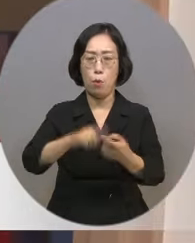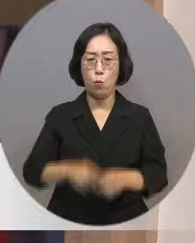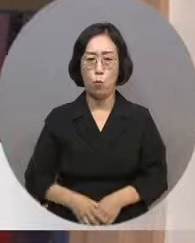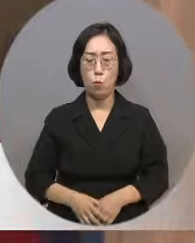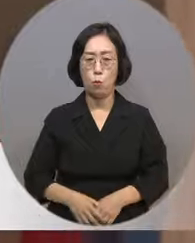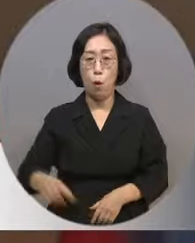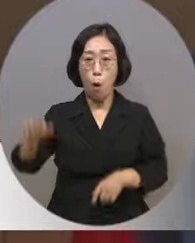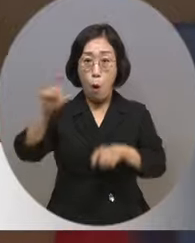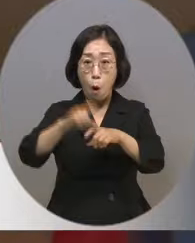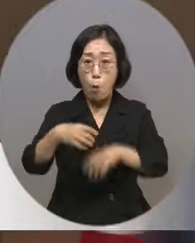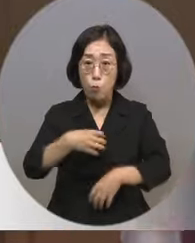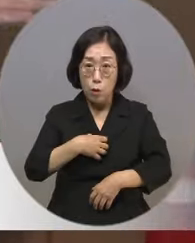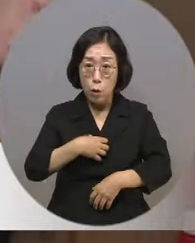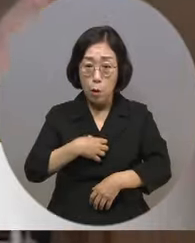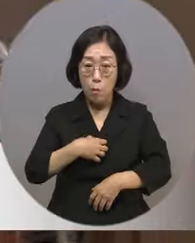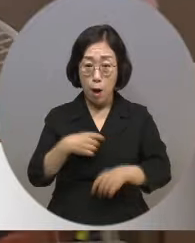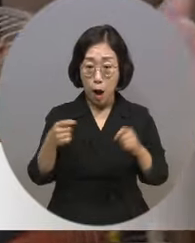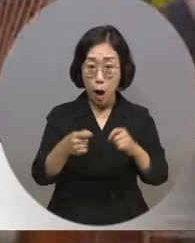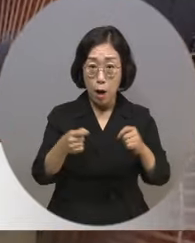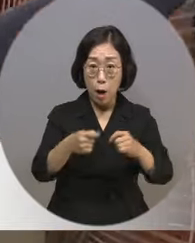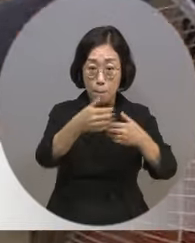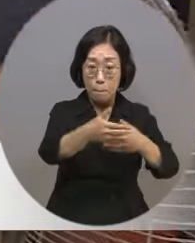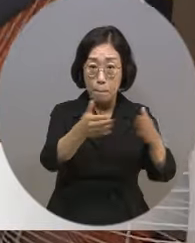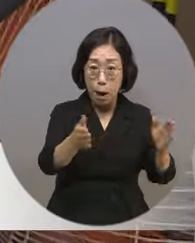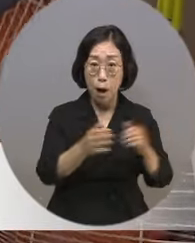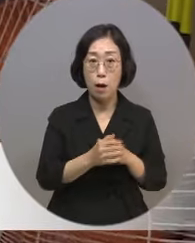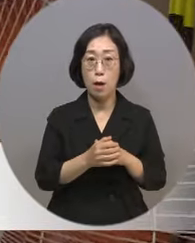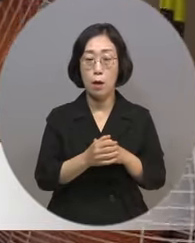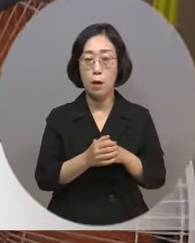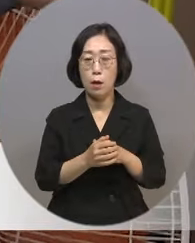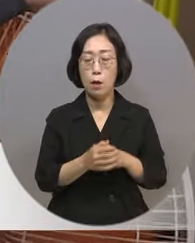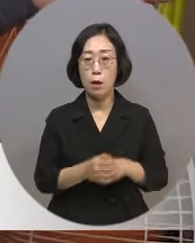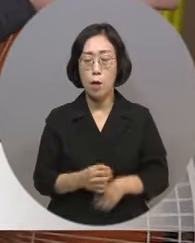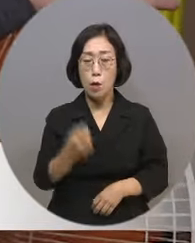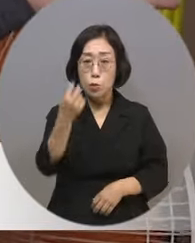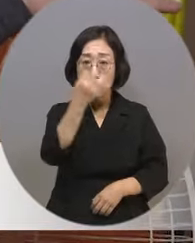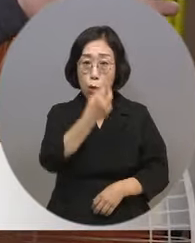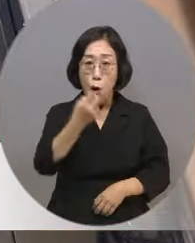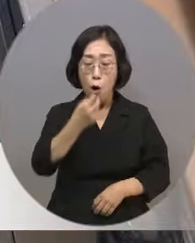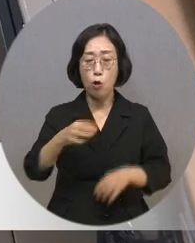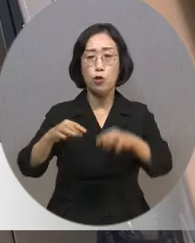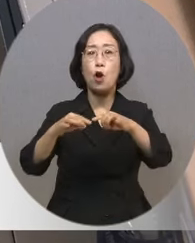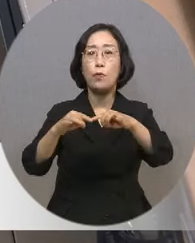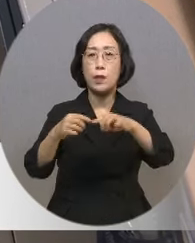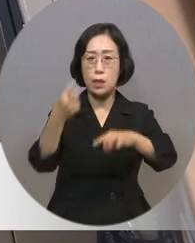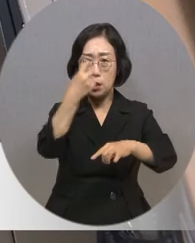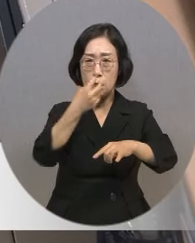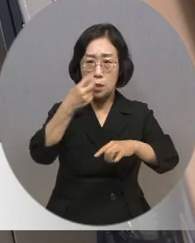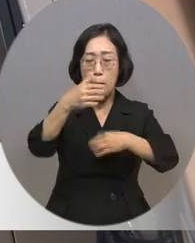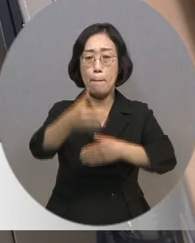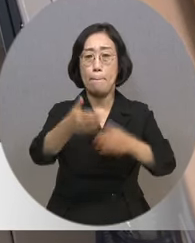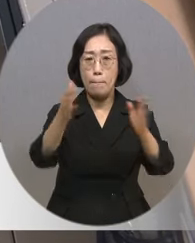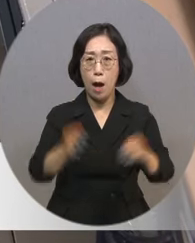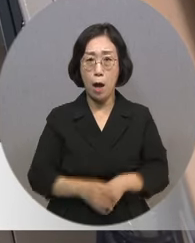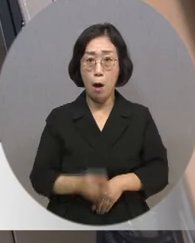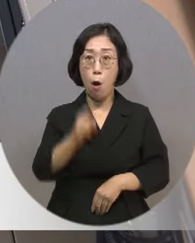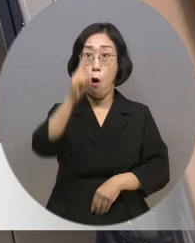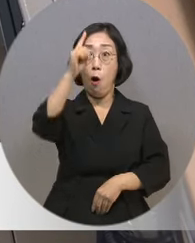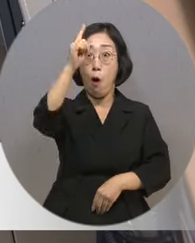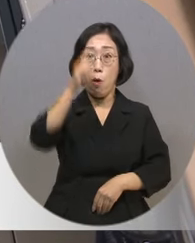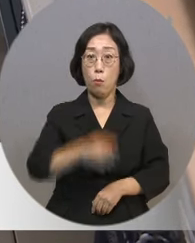건 뭐냐면은 이 바로 옆에 보시면은 복지관 메인 전기실인데 메인 전기실 천장에도 보면